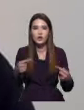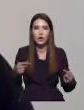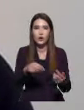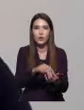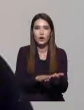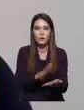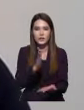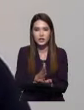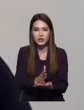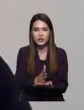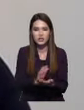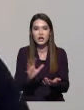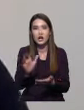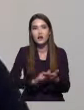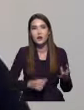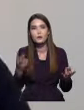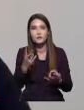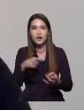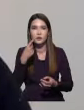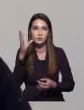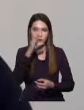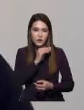оны алып тастау керек деп айтады.